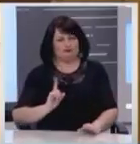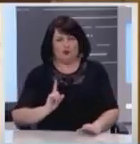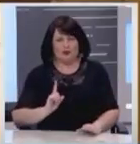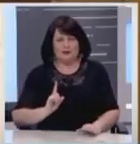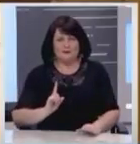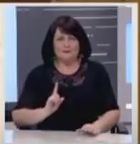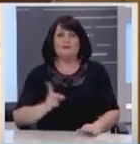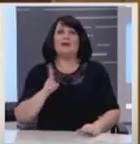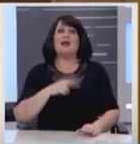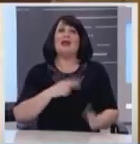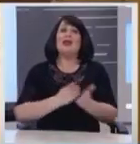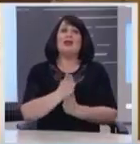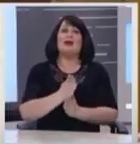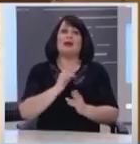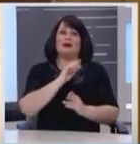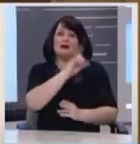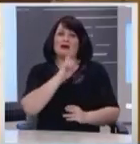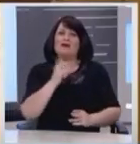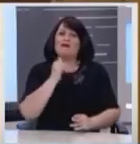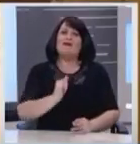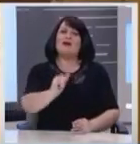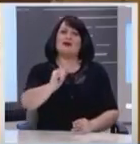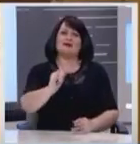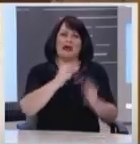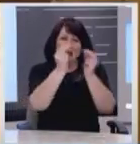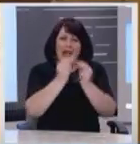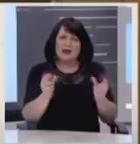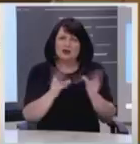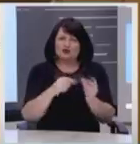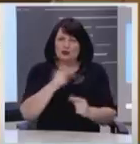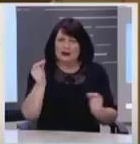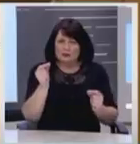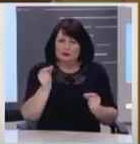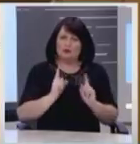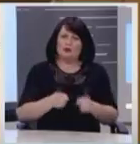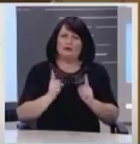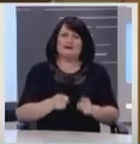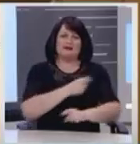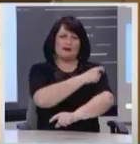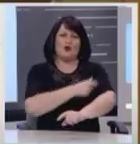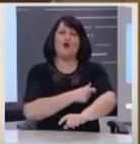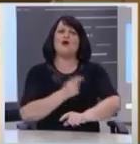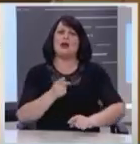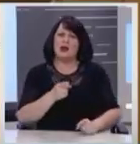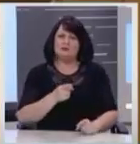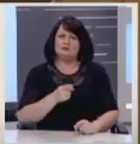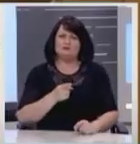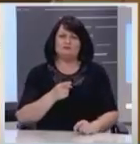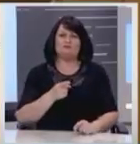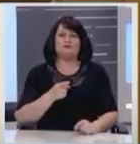Η δίκαιη και βιώσιμη λύση του Κυπριακού στο πλαίσιο των αποφάσεων του Οργανισμού Ηνωμένων Εθνών